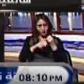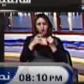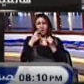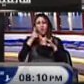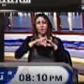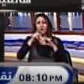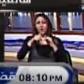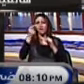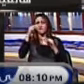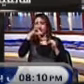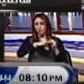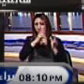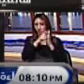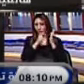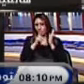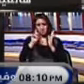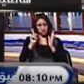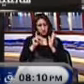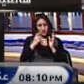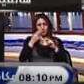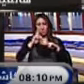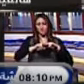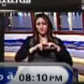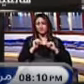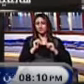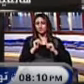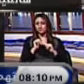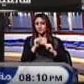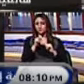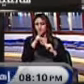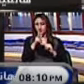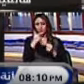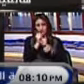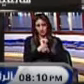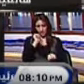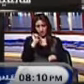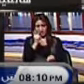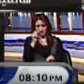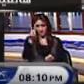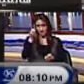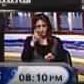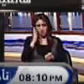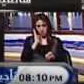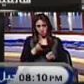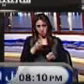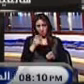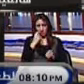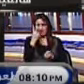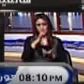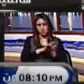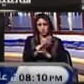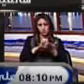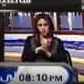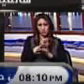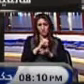إجراءات تجديد الحبس بشأن هذه الوقائع. هل ممكن الافراج عن الرئيس السابق بكفاله في القضايا الاخرى اللي محبوس على ذمتها، ومين